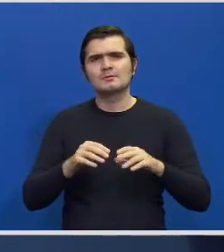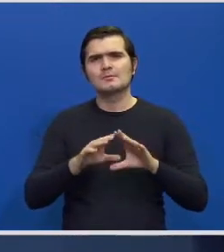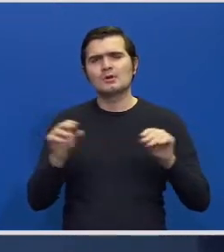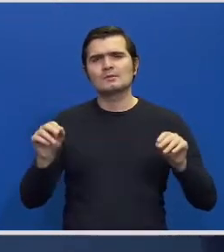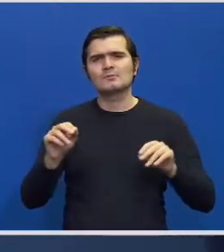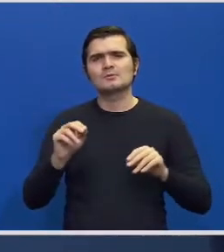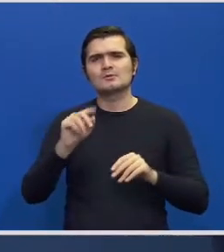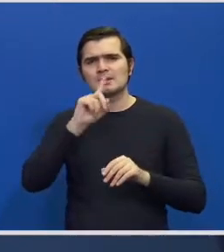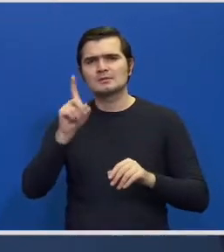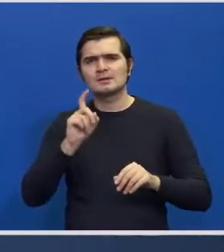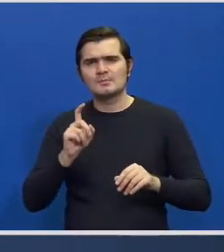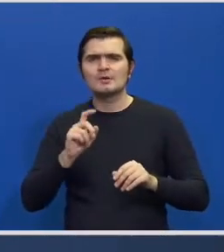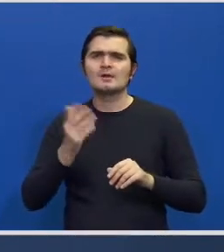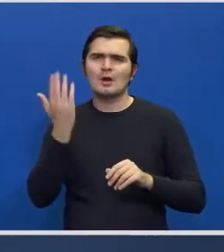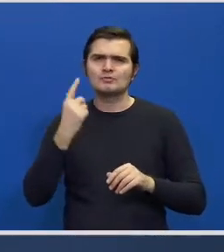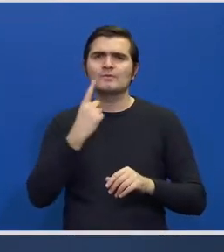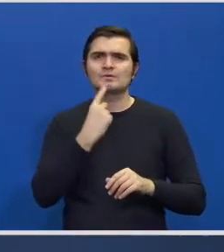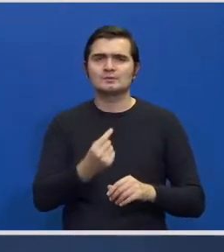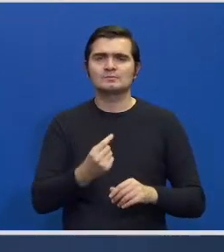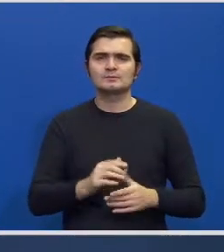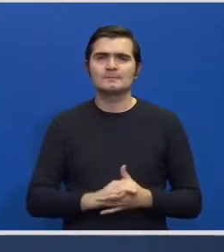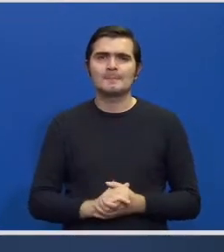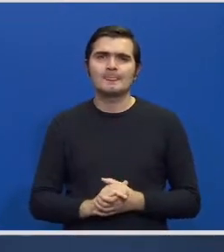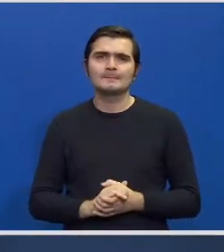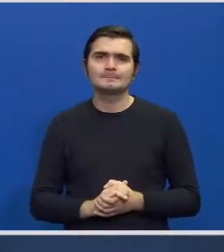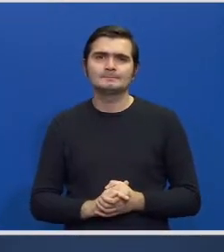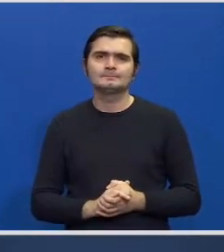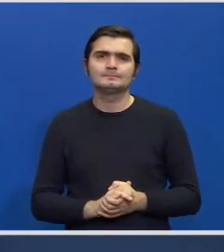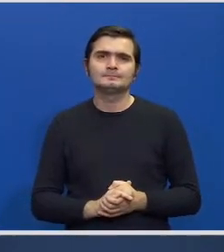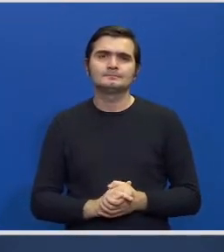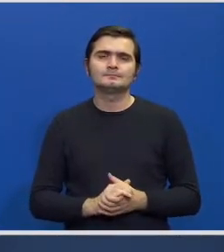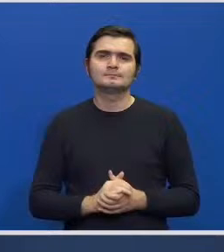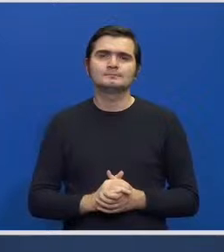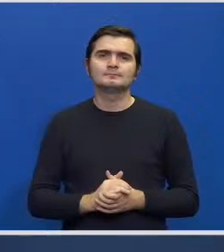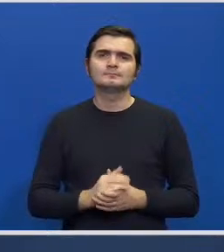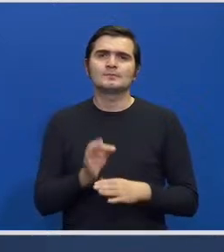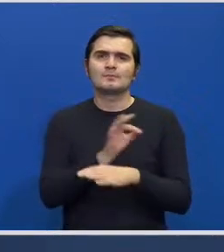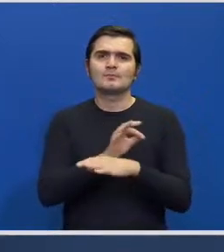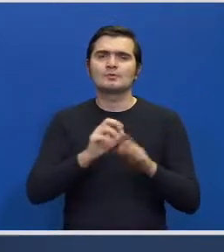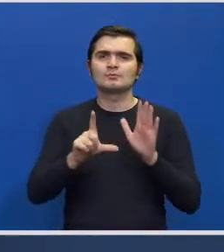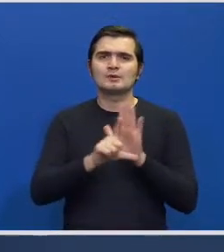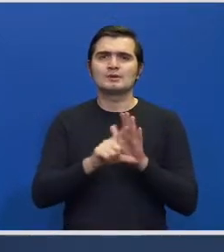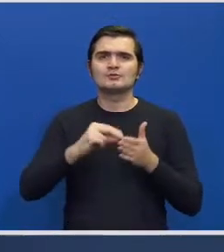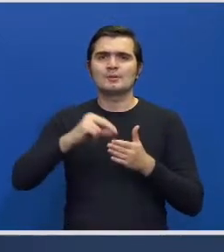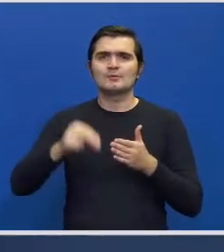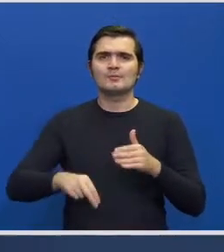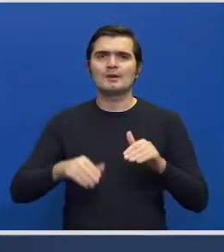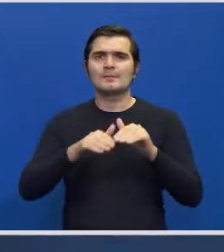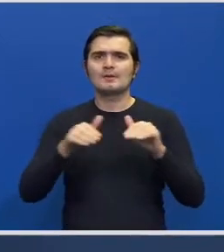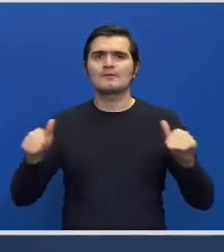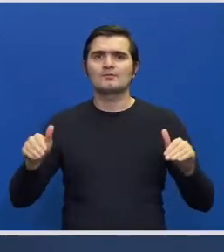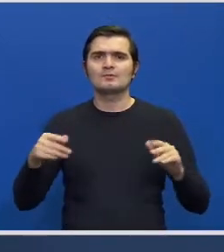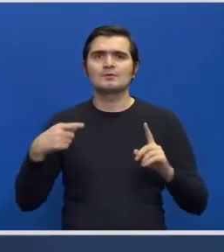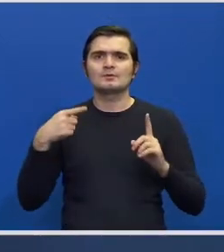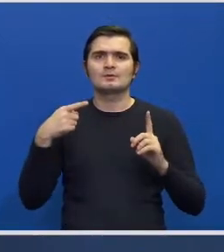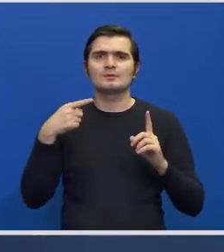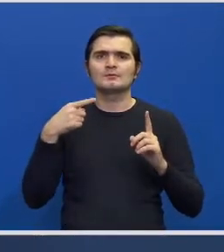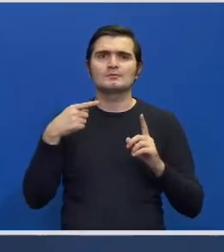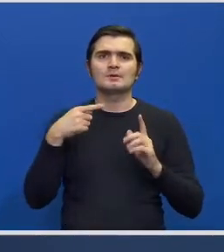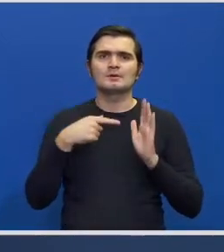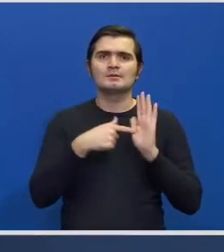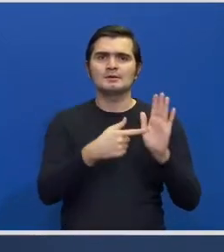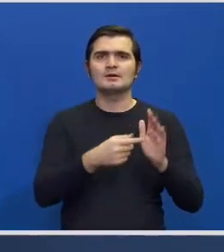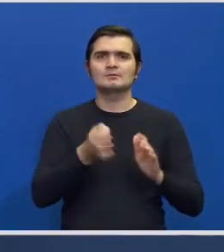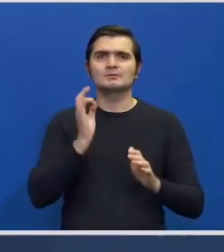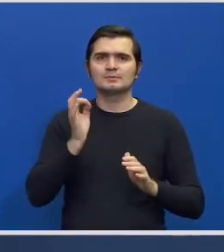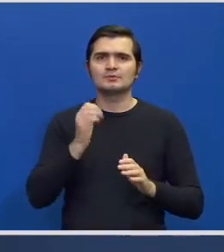publică, mai mult întrebările sau răspunsurile la întrebări contează. Proiectul legii pentru aprobarea plafonului unui